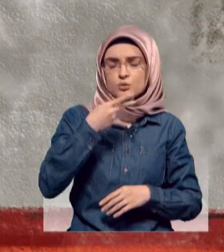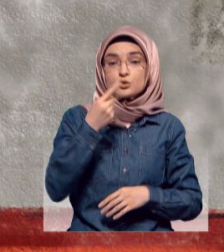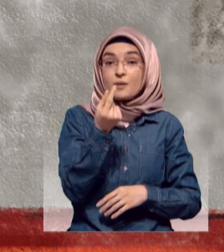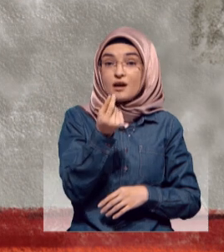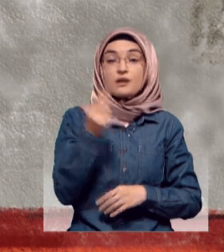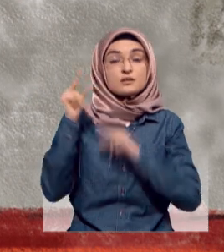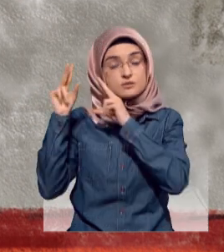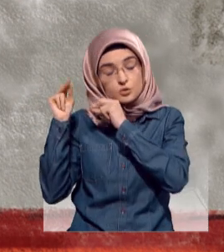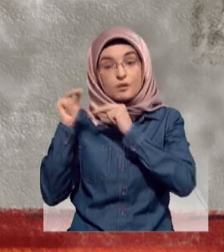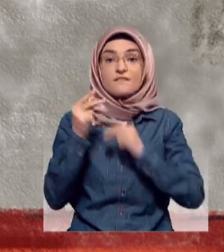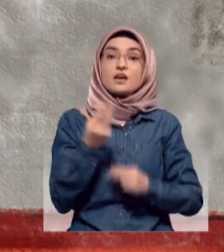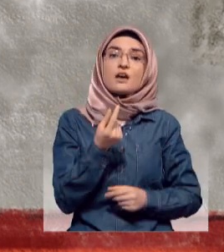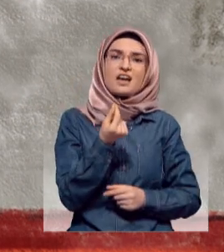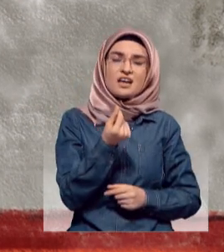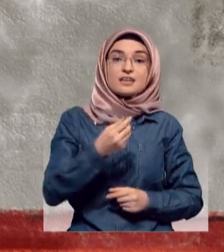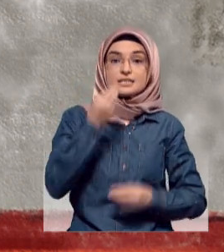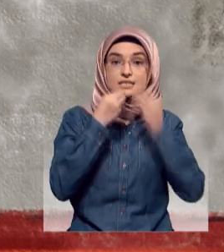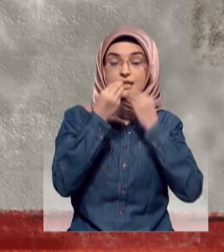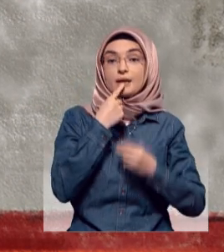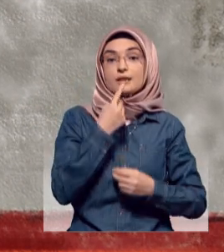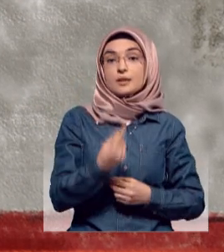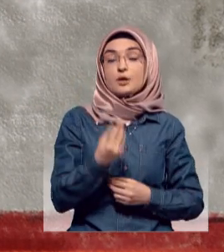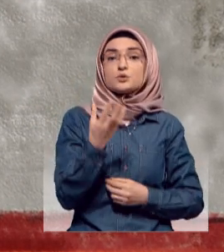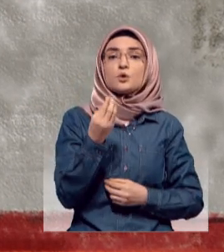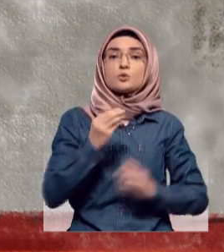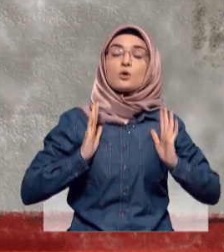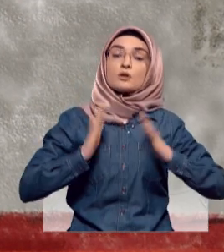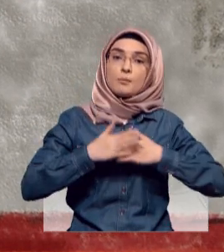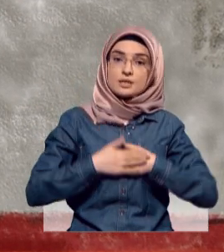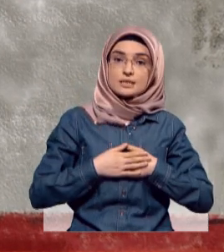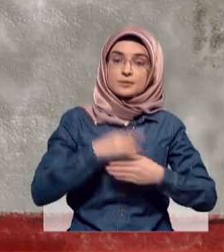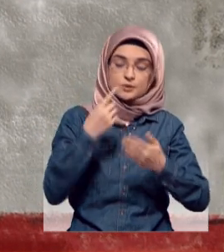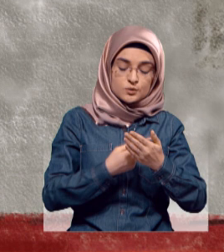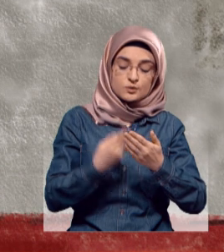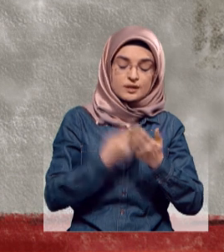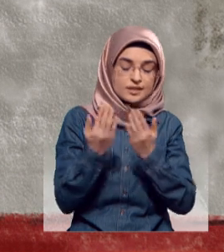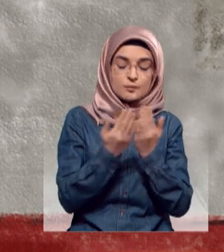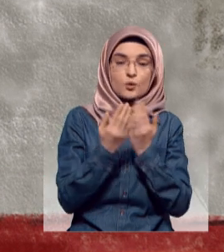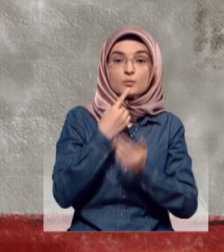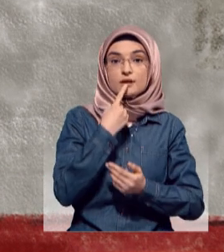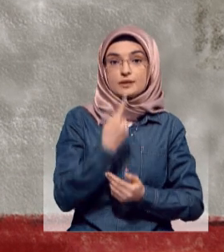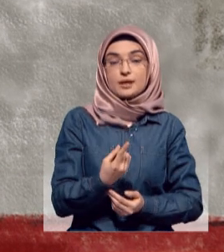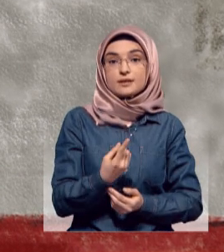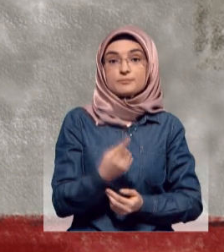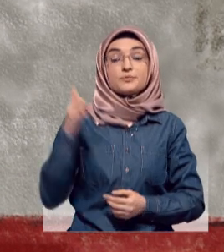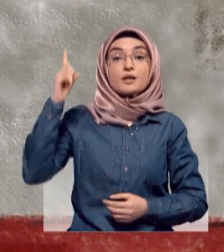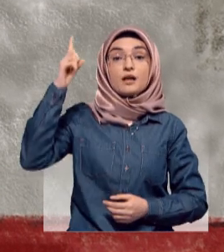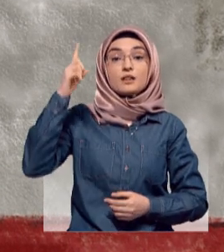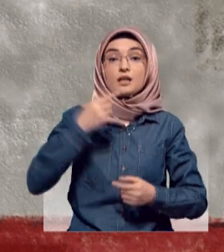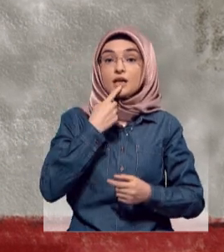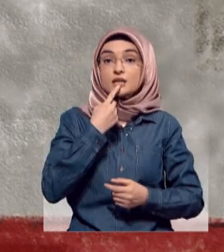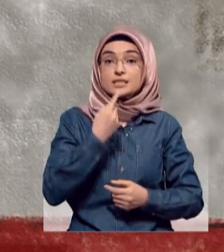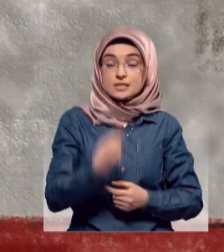az uyumak ve az yemek demek. Bol bol namaz kılıp Kur'an-ı Kerim okumak demek.